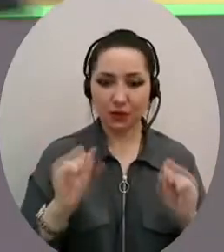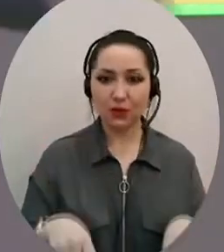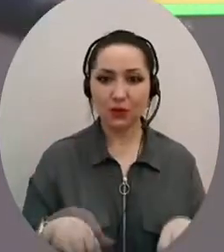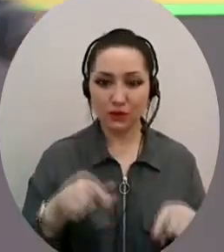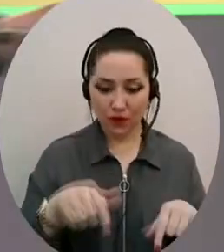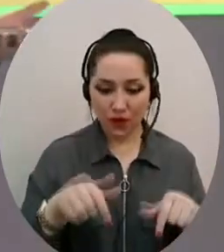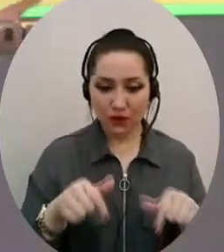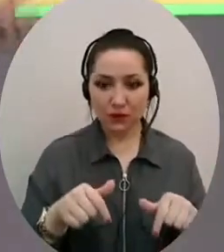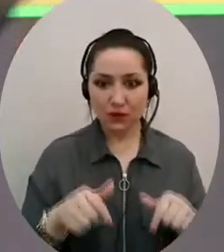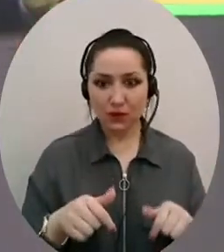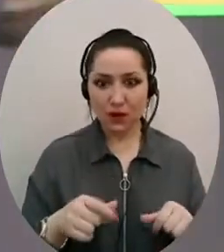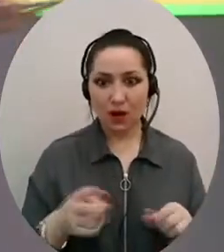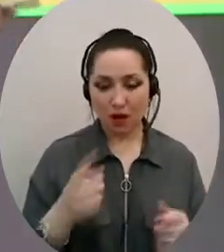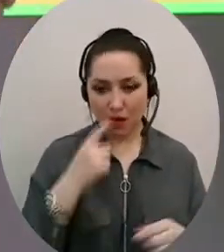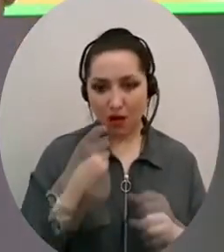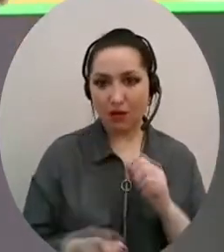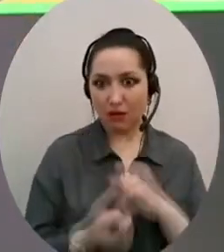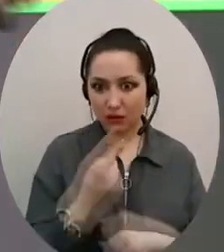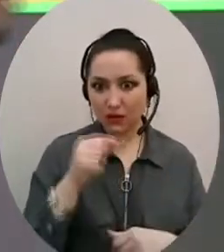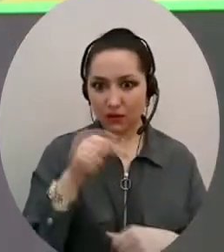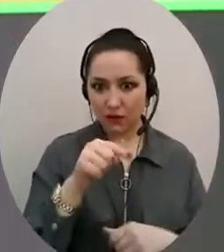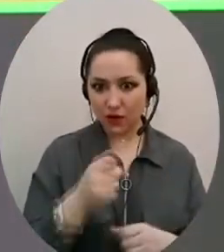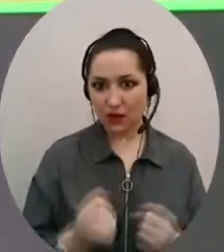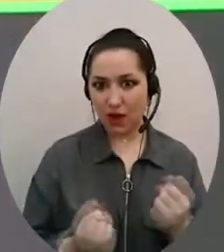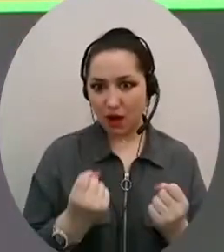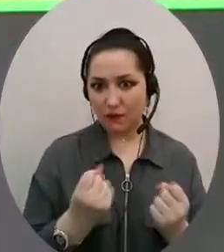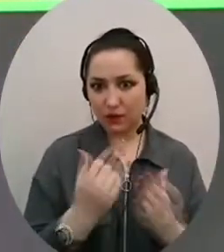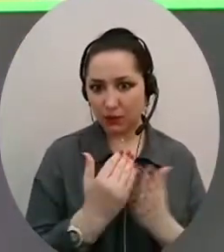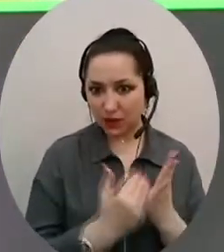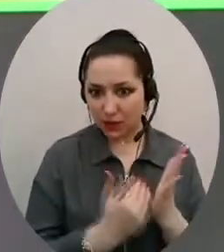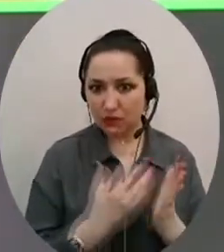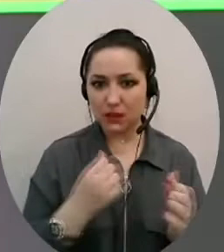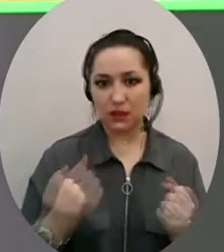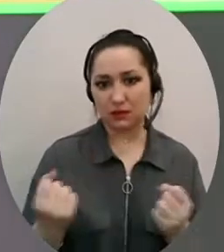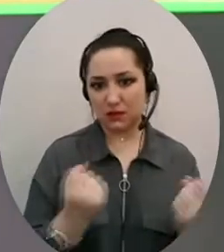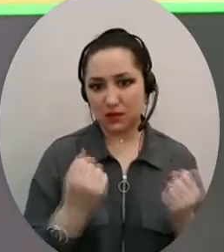году, короче, оказаться там, оказаться в этой автопрограмме, ездить на своей машине.